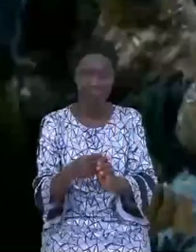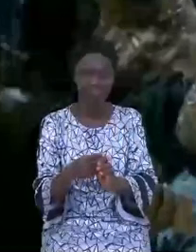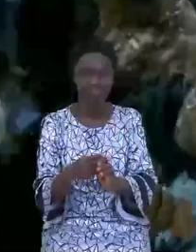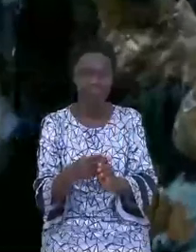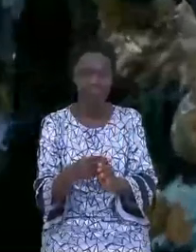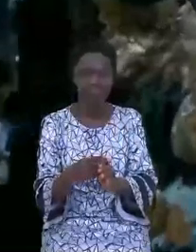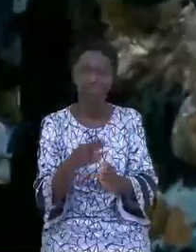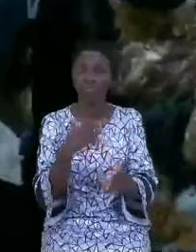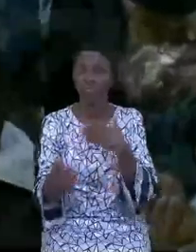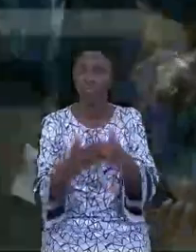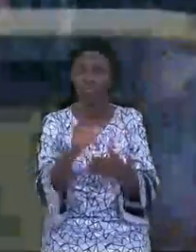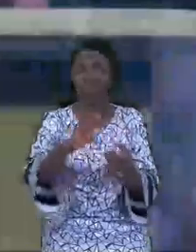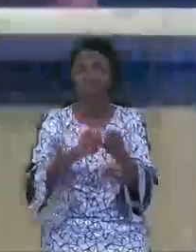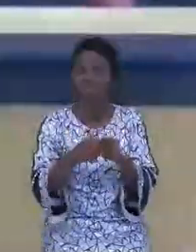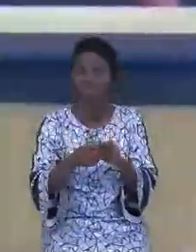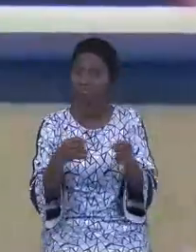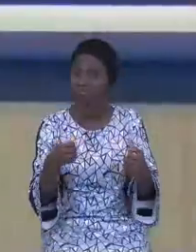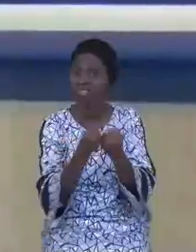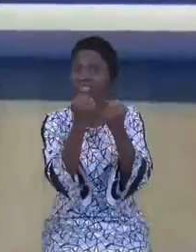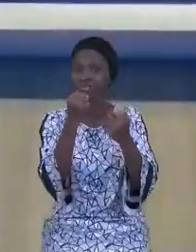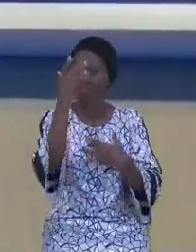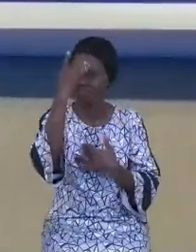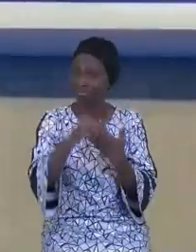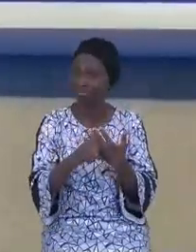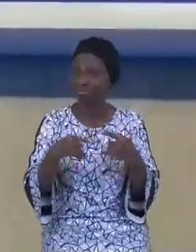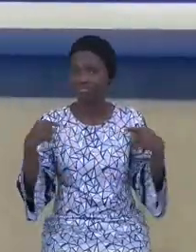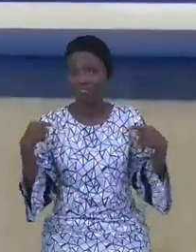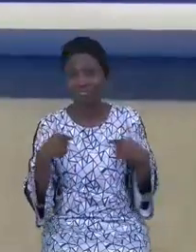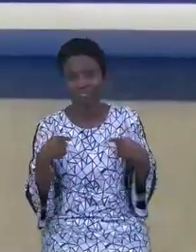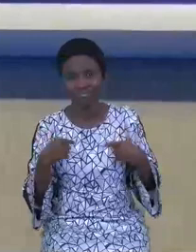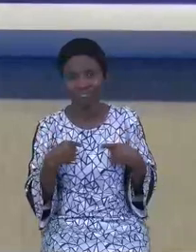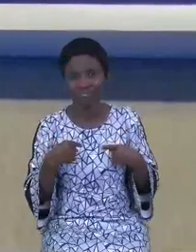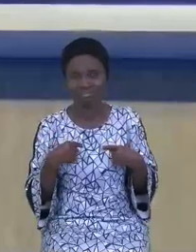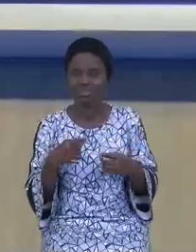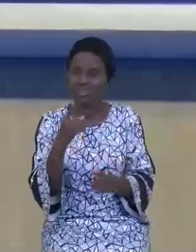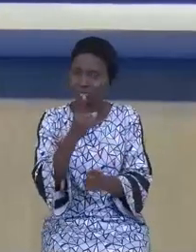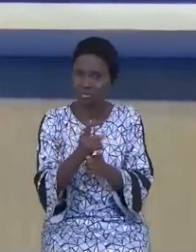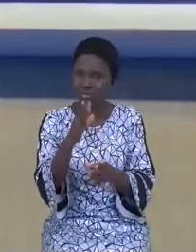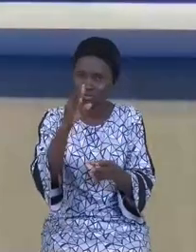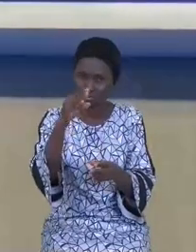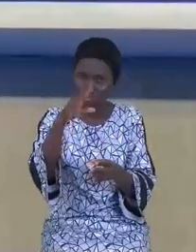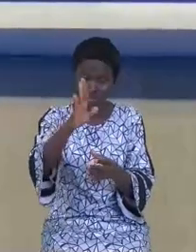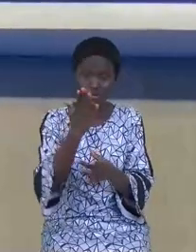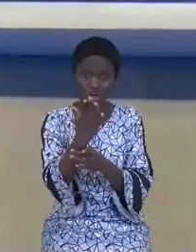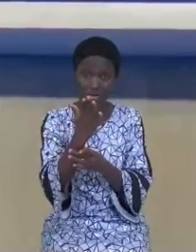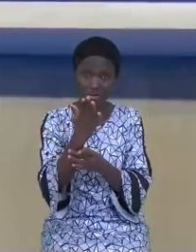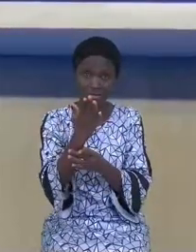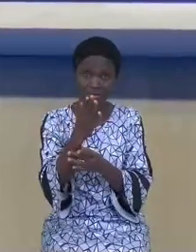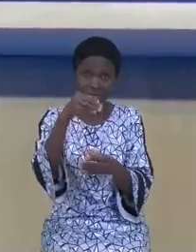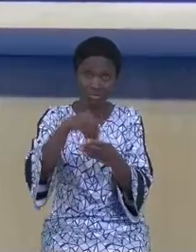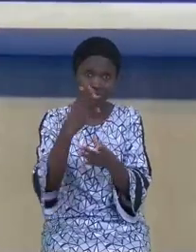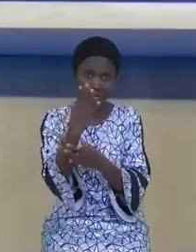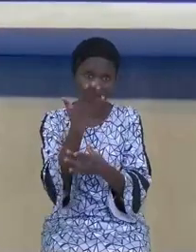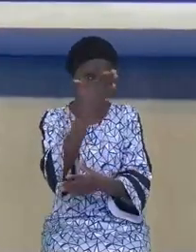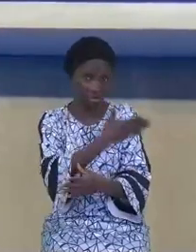Quel que soit le problème, le défi, la maladie, la douleur, mets ta main là-bas et lève l'autre